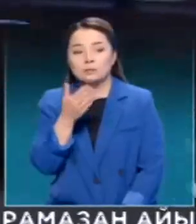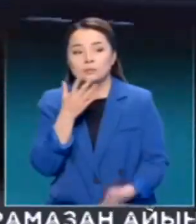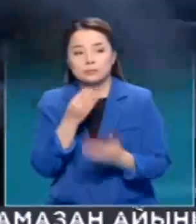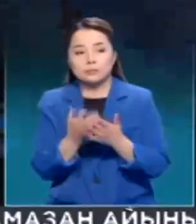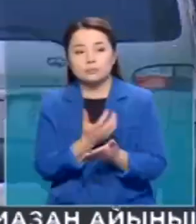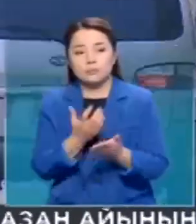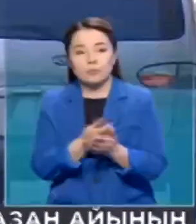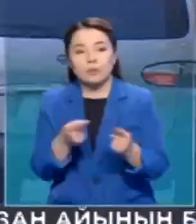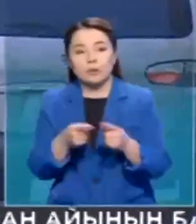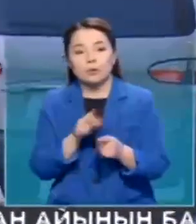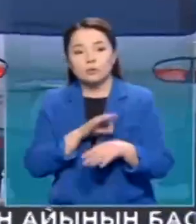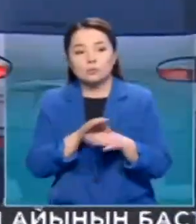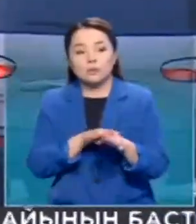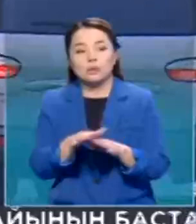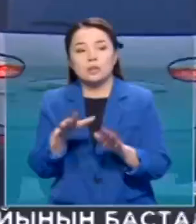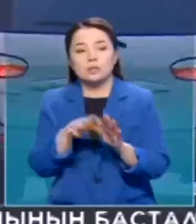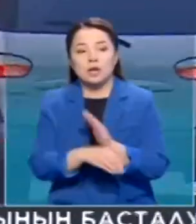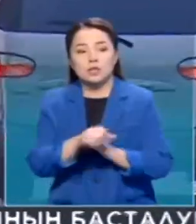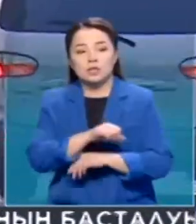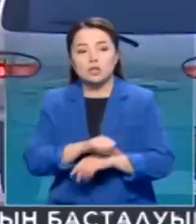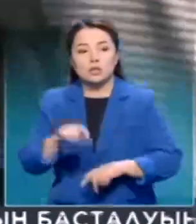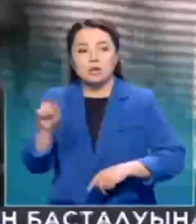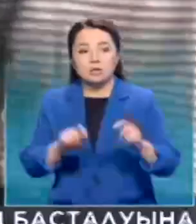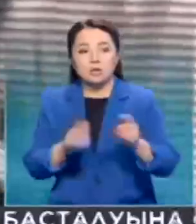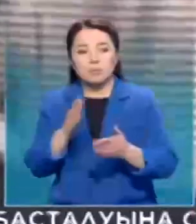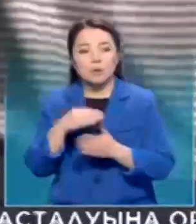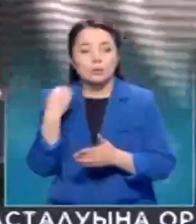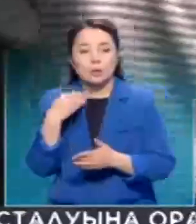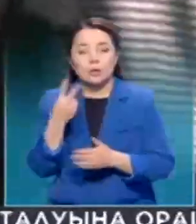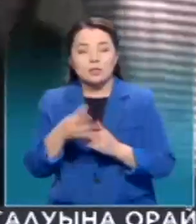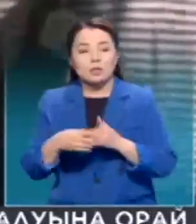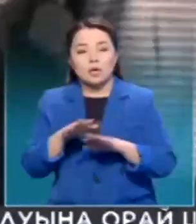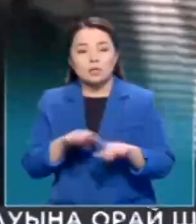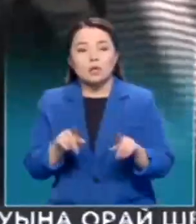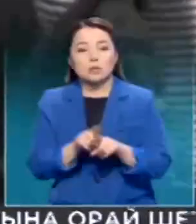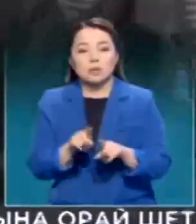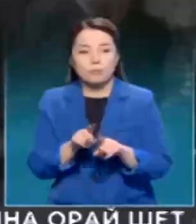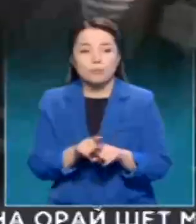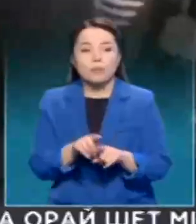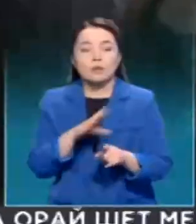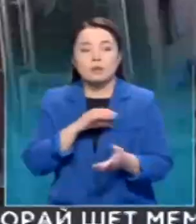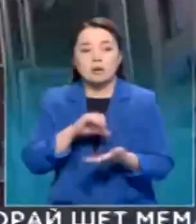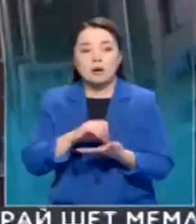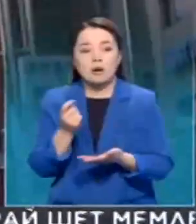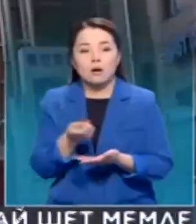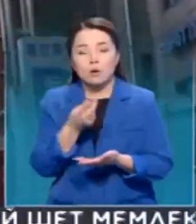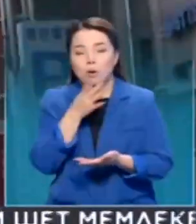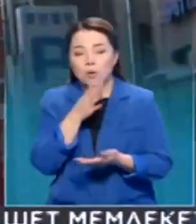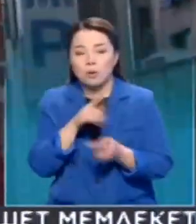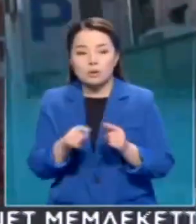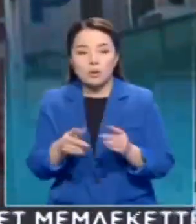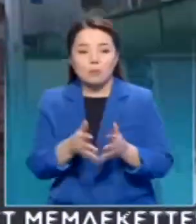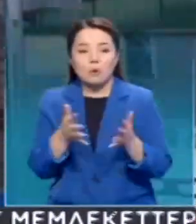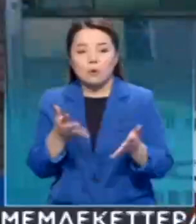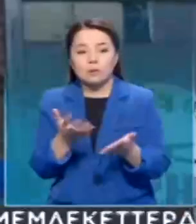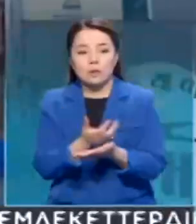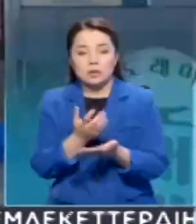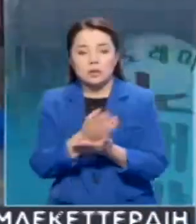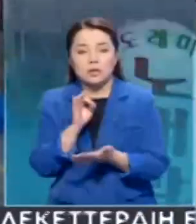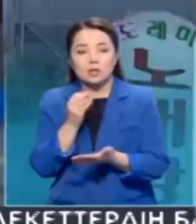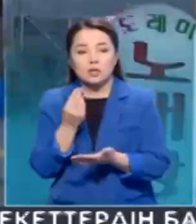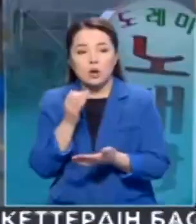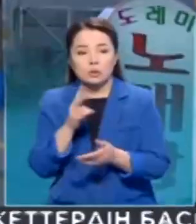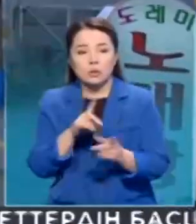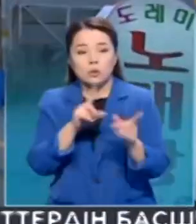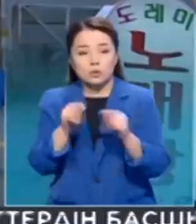жалақы үшін жалданып жұмыс істейтін шетелдіктер көп. Түркістандық екі жерлесіміз де аз уақытта көп ақша таппақ ниетте Инчхонға кеткен еді.